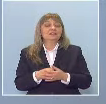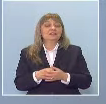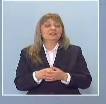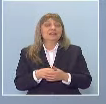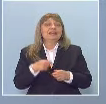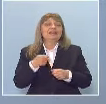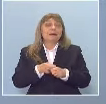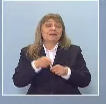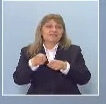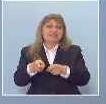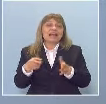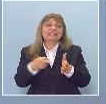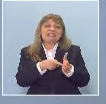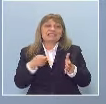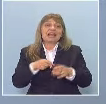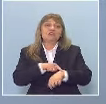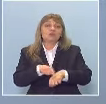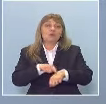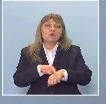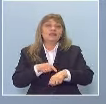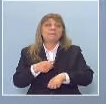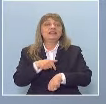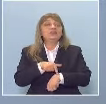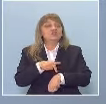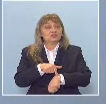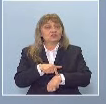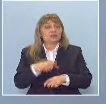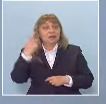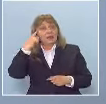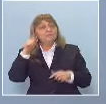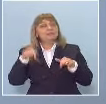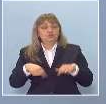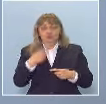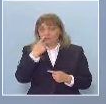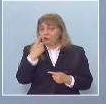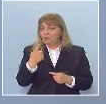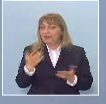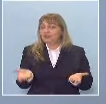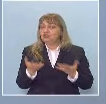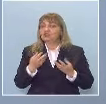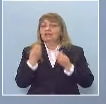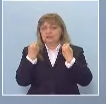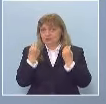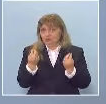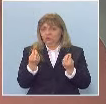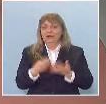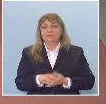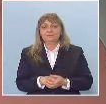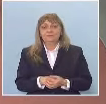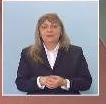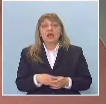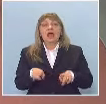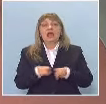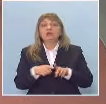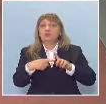правят тяхните закачки по време на часовете. Смятам, че в момента нещата са прекрасни. Да, но като